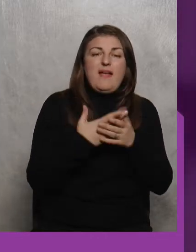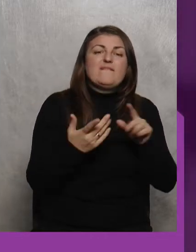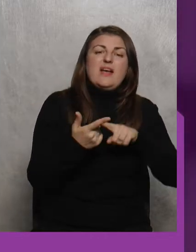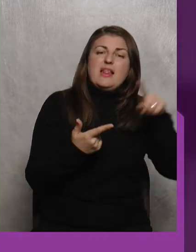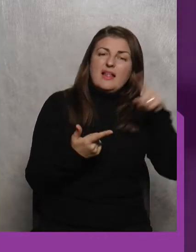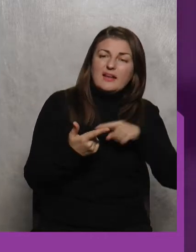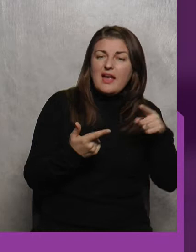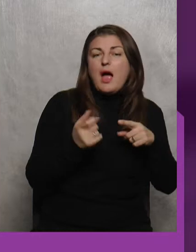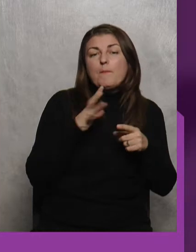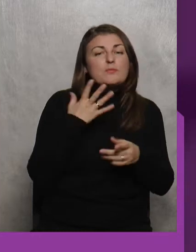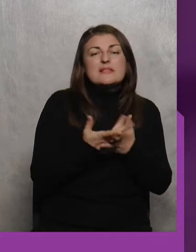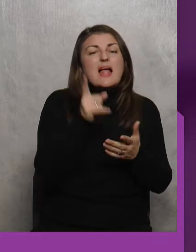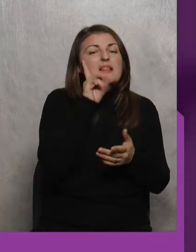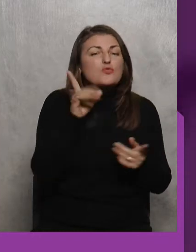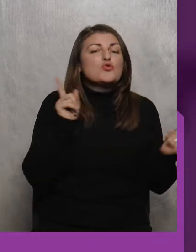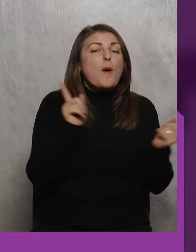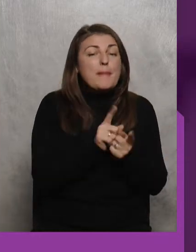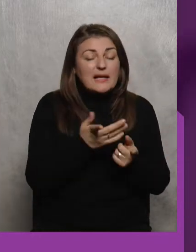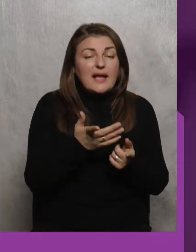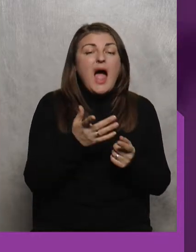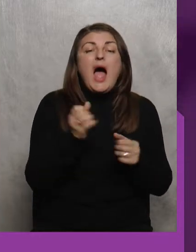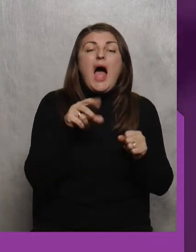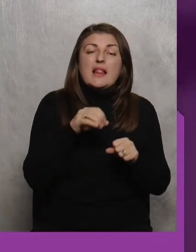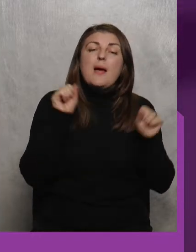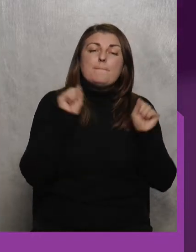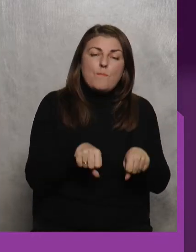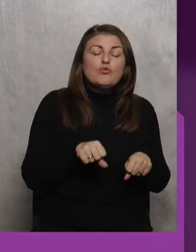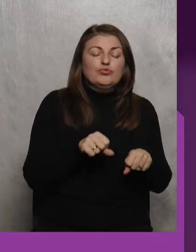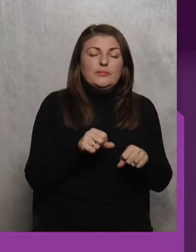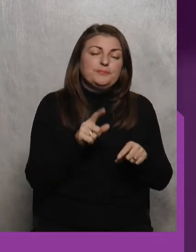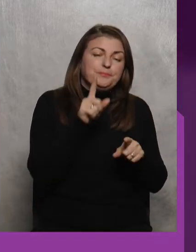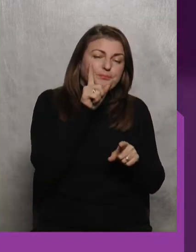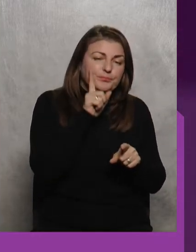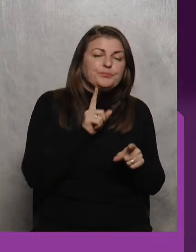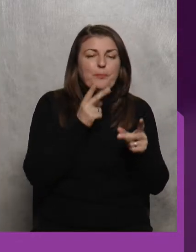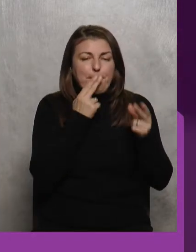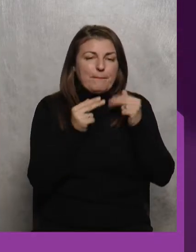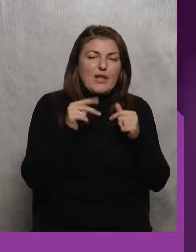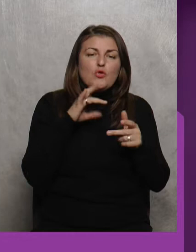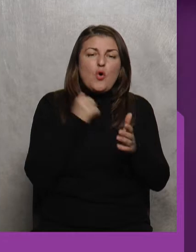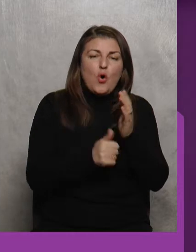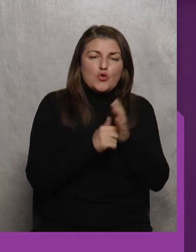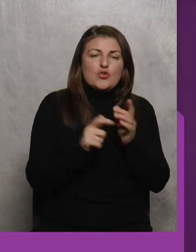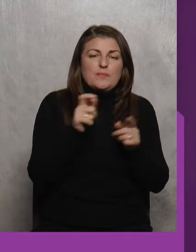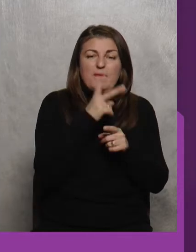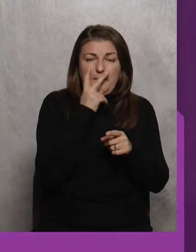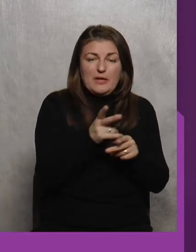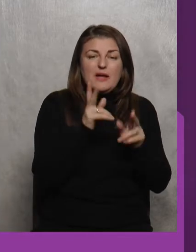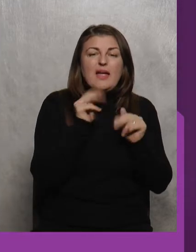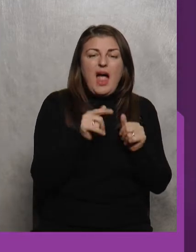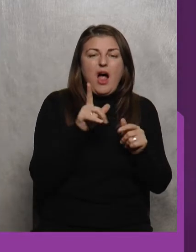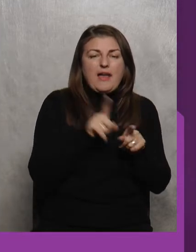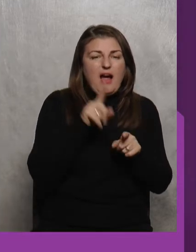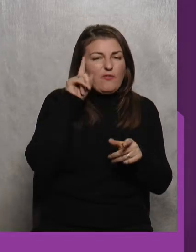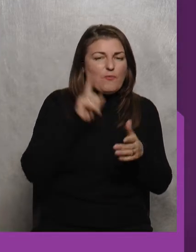це незручний суперник для інших? Так, але можна пристосуватись до кожного суперника, повірте мені. От бачите, як